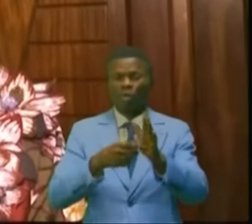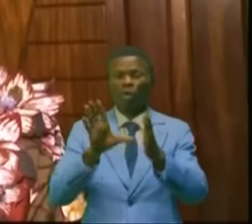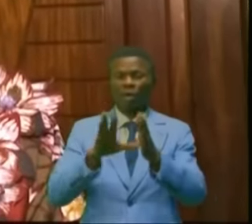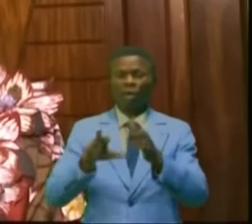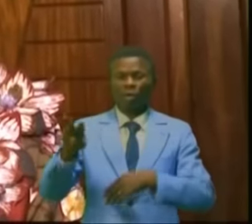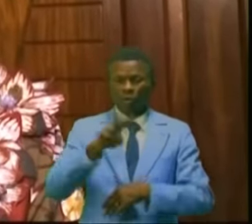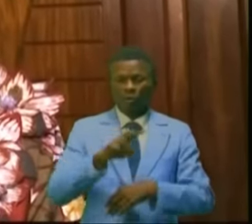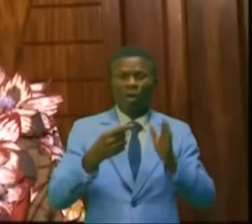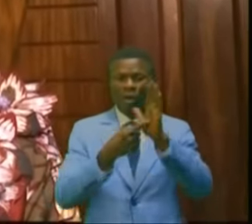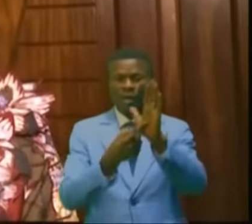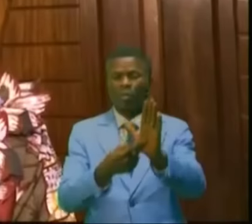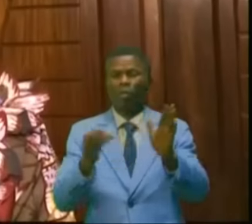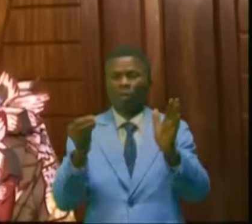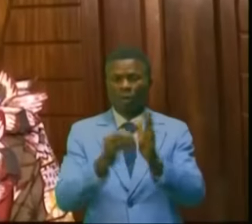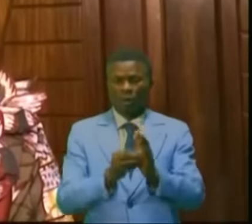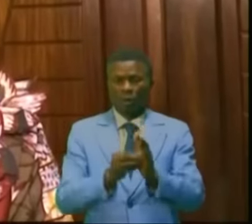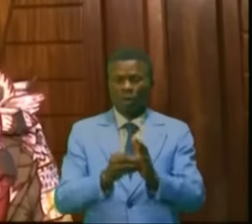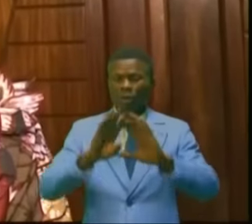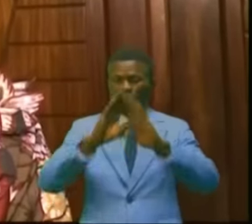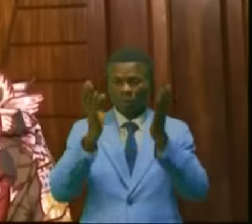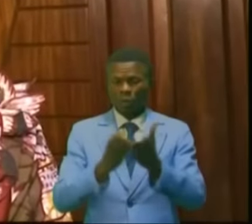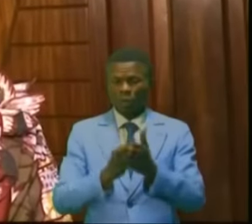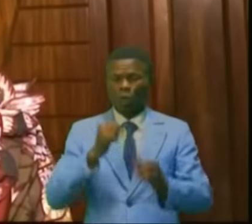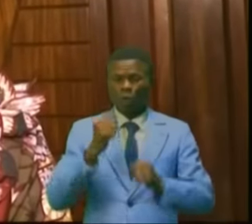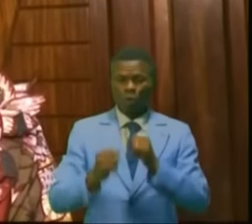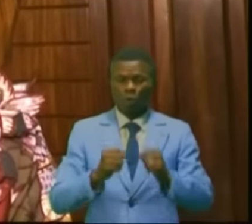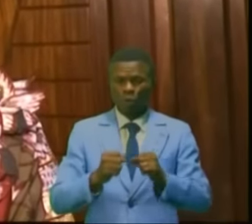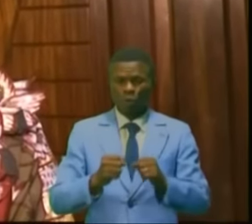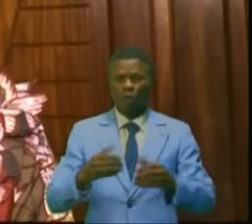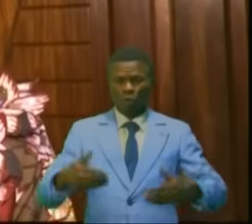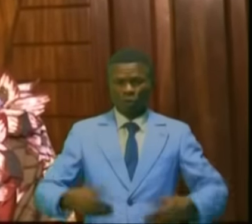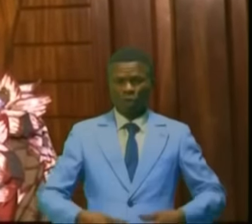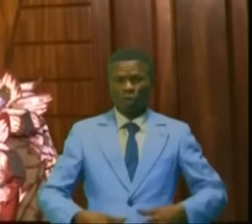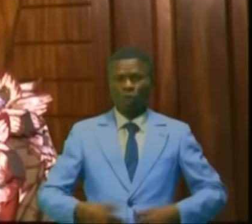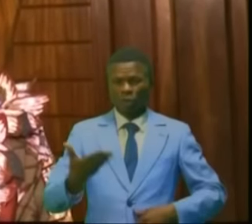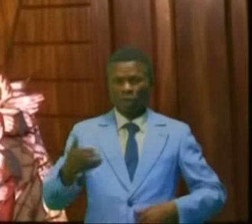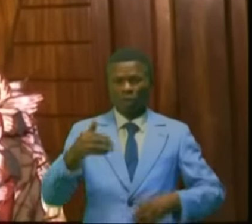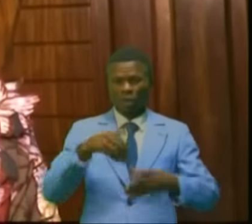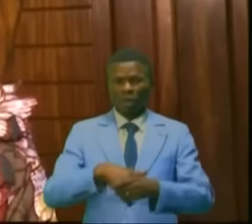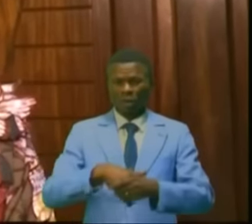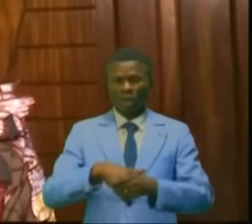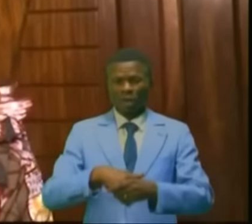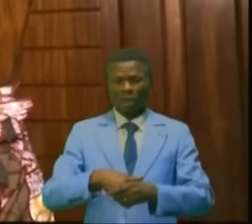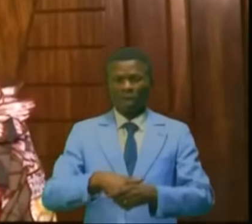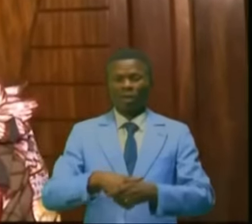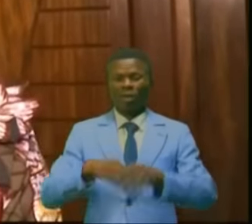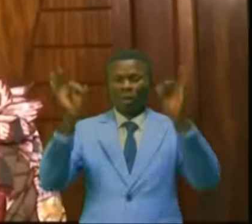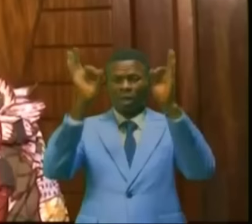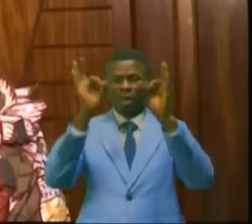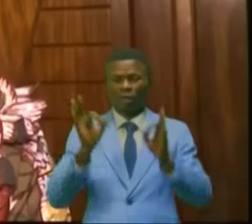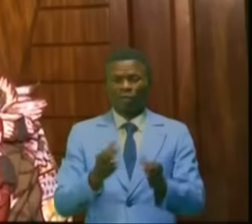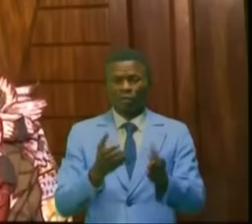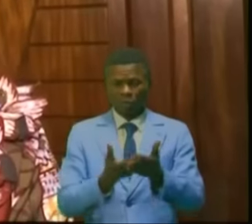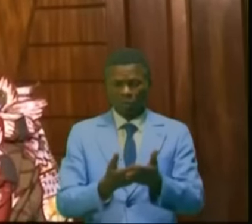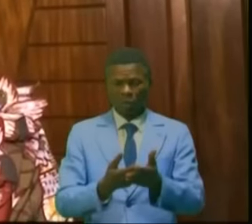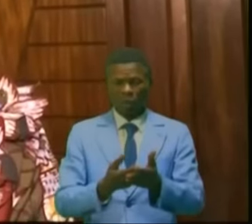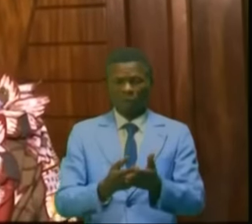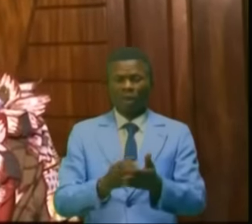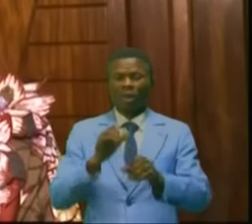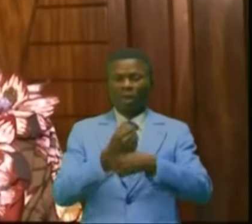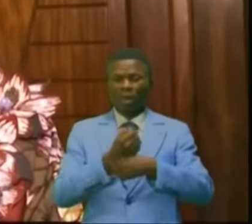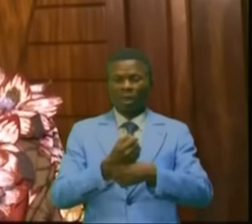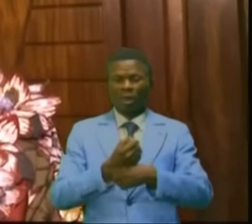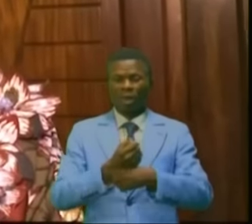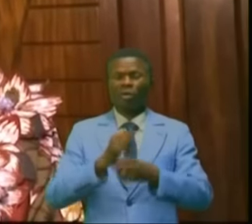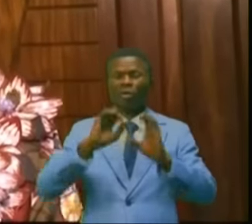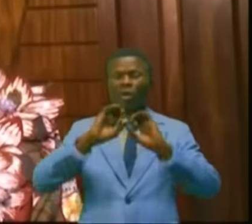montrer également toute cette dynamique qu'emmènent les jeunes au sein de la FEC comme entrepreneurs privés.